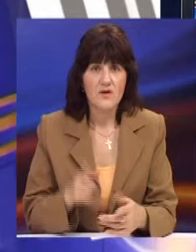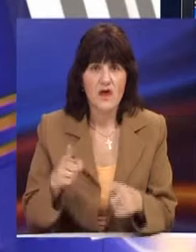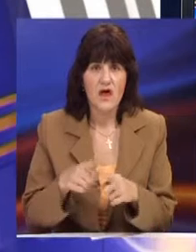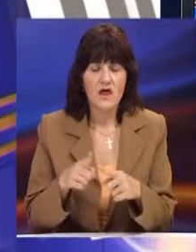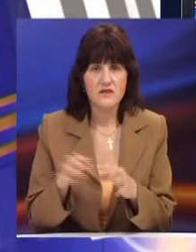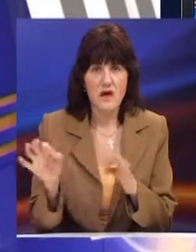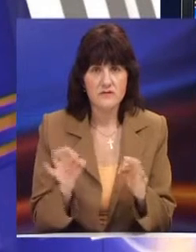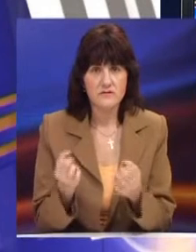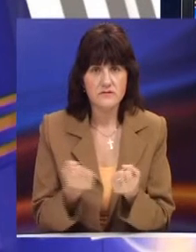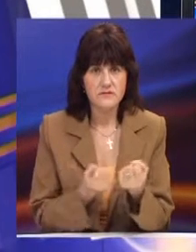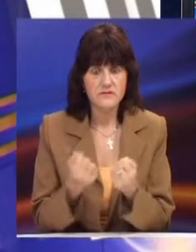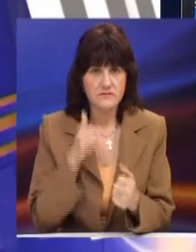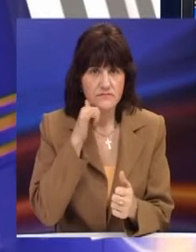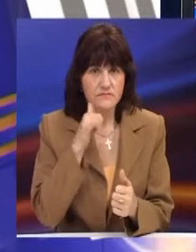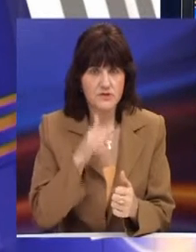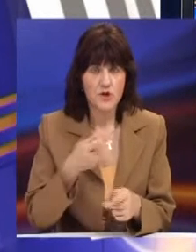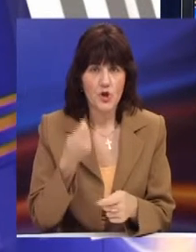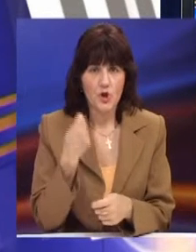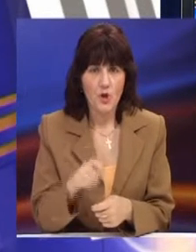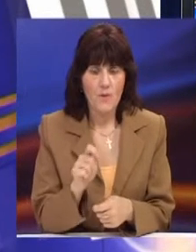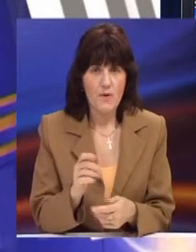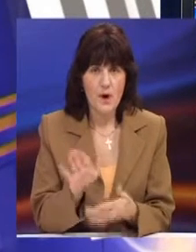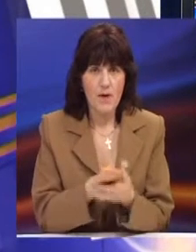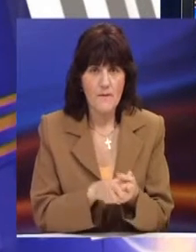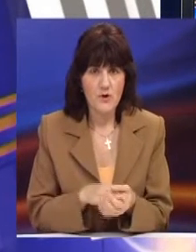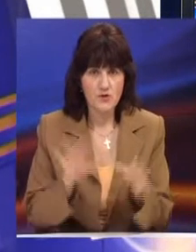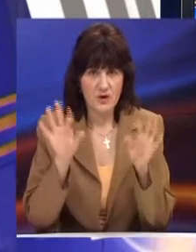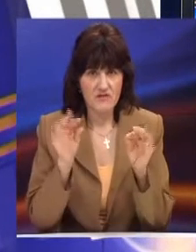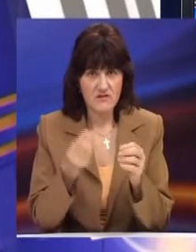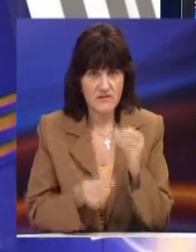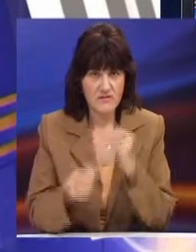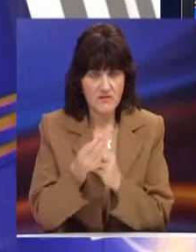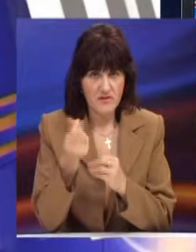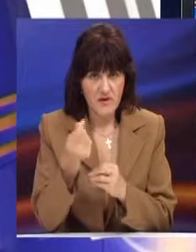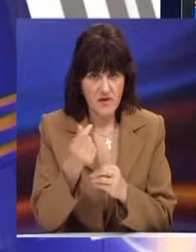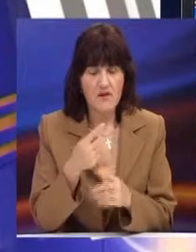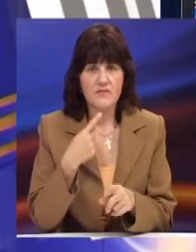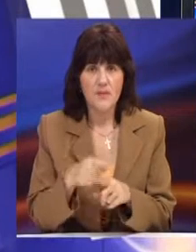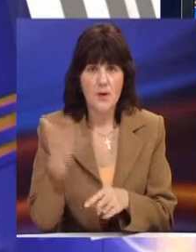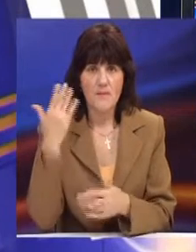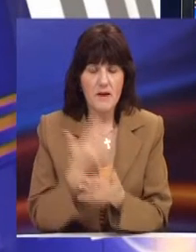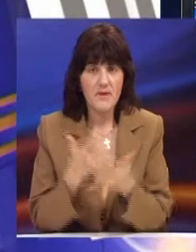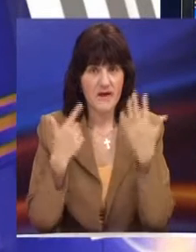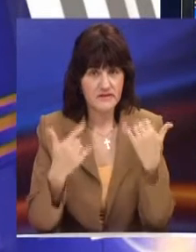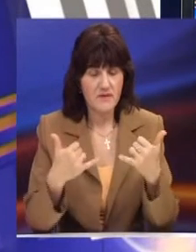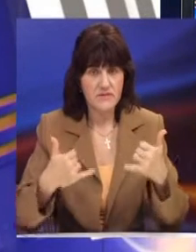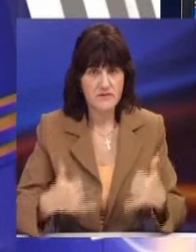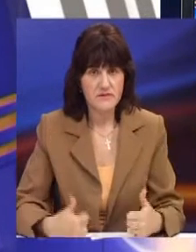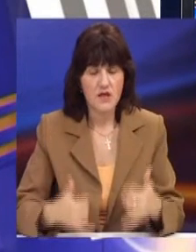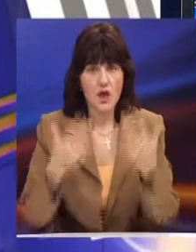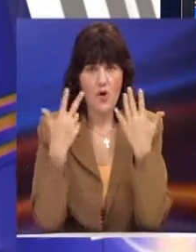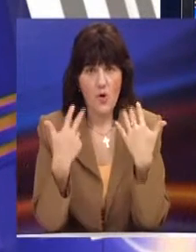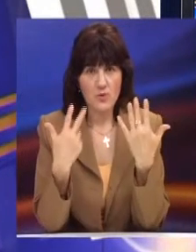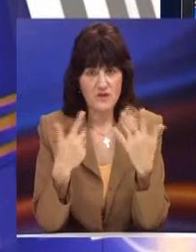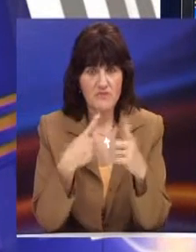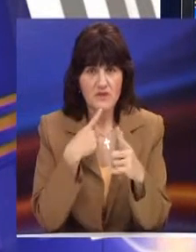Taksi usluge u Subotici poskupele su od pre nekoliko dana. Start je poskupeo za 10 dinara i umjesto dosadašnjih 70 iznosi 80